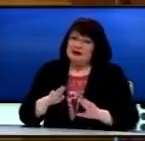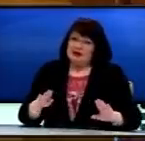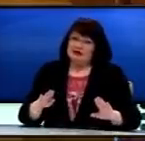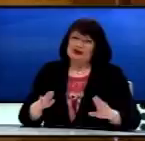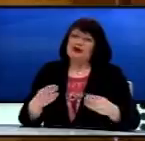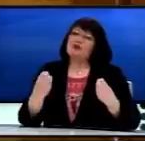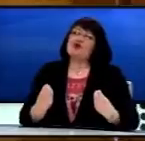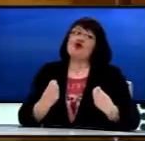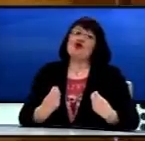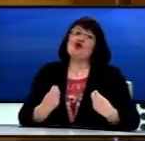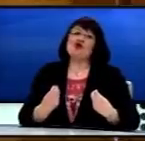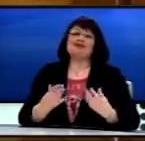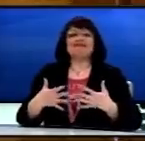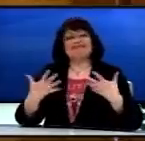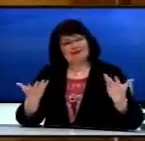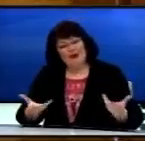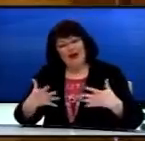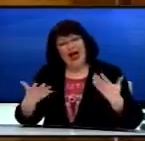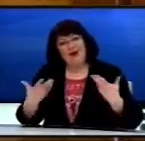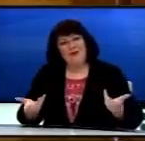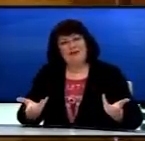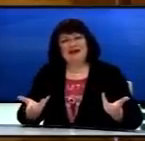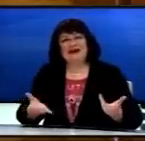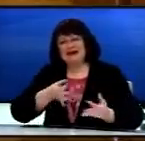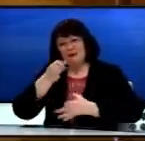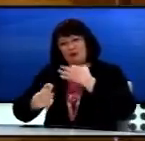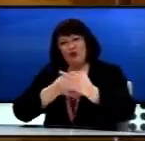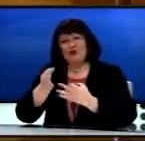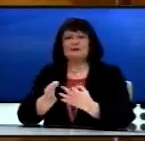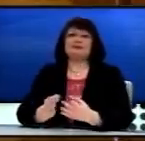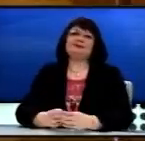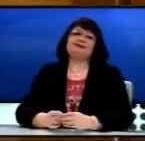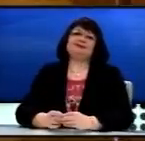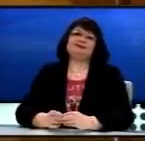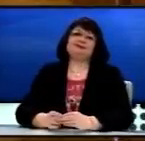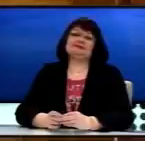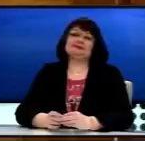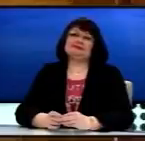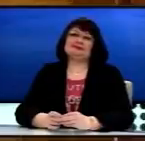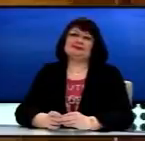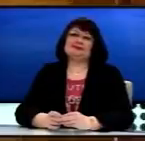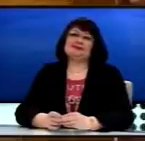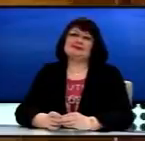για να τελειώσουμε και με μια λίγο πιο εύθυμη νότα, επειδή είχατε